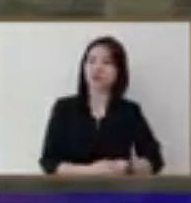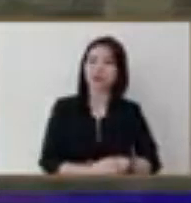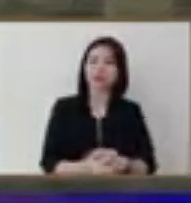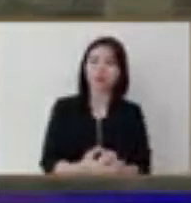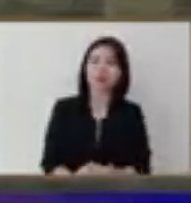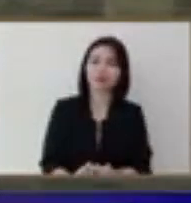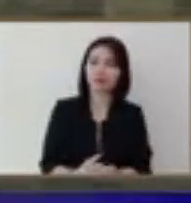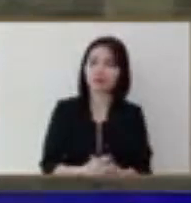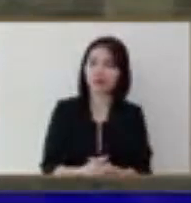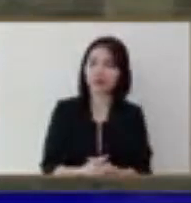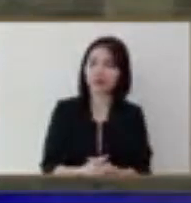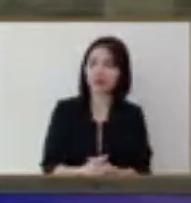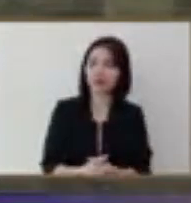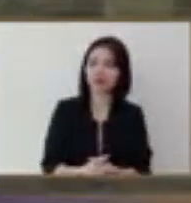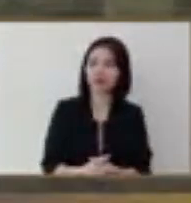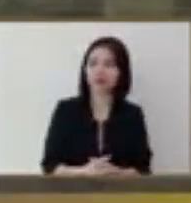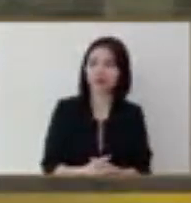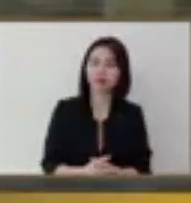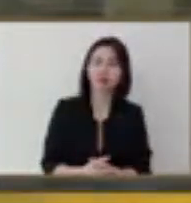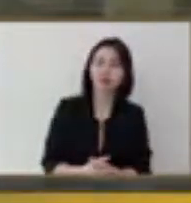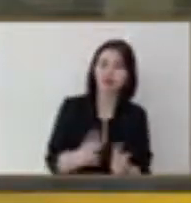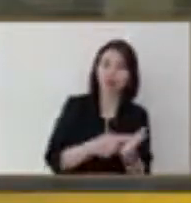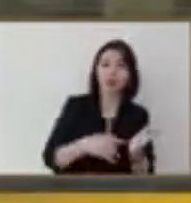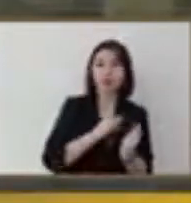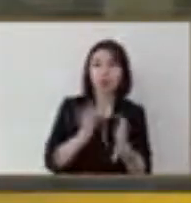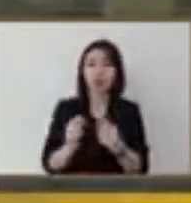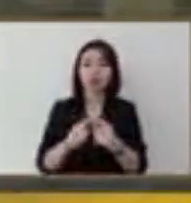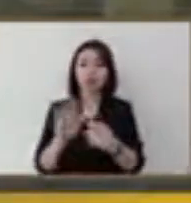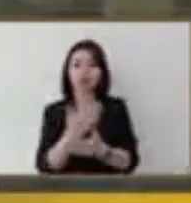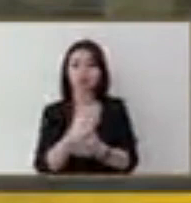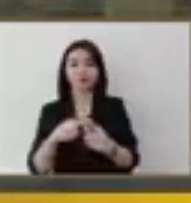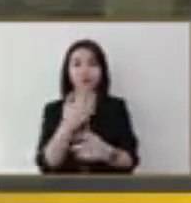it. So, in other words, ang point ko rito mga kapatid is this.